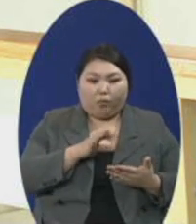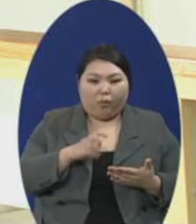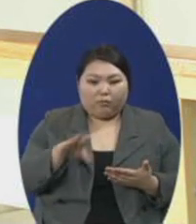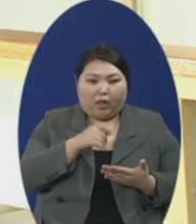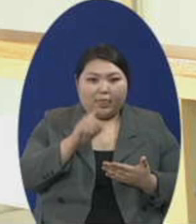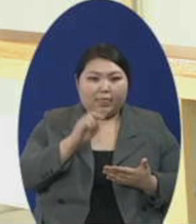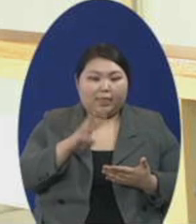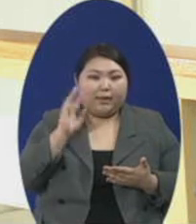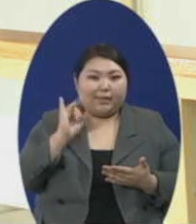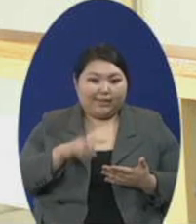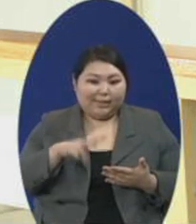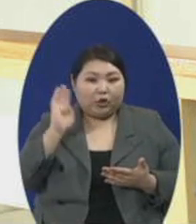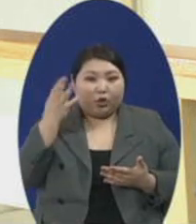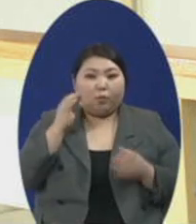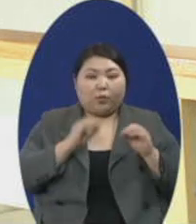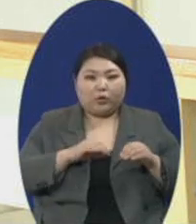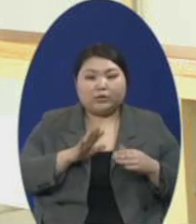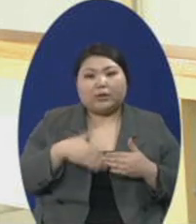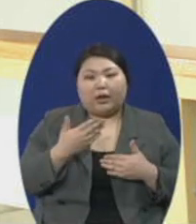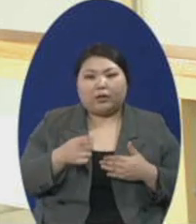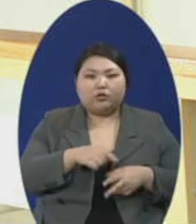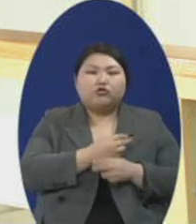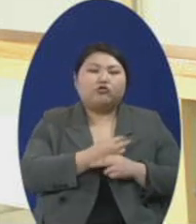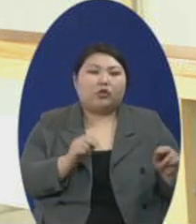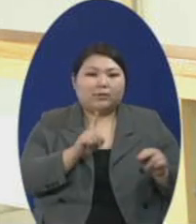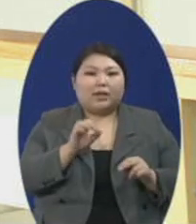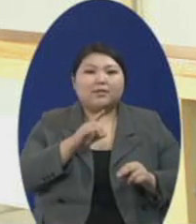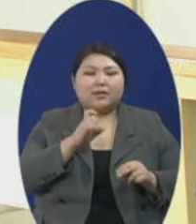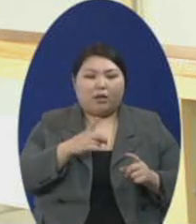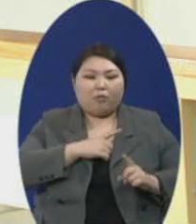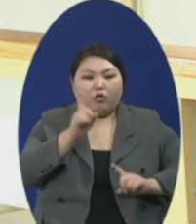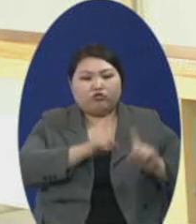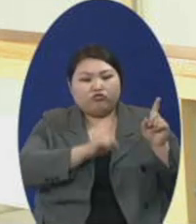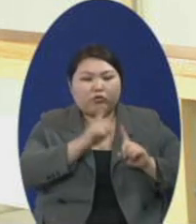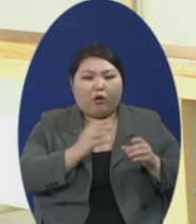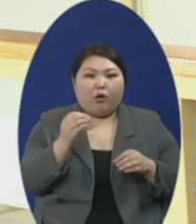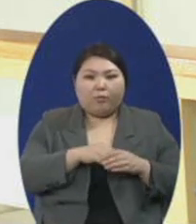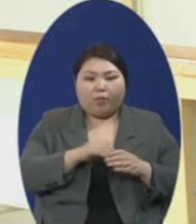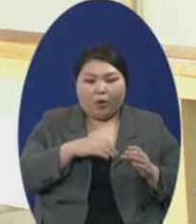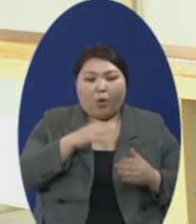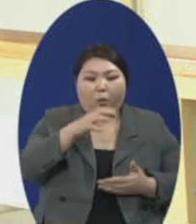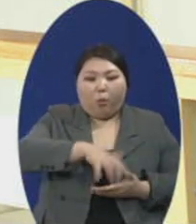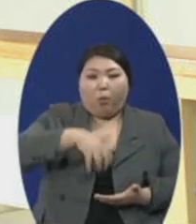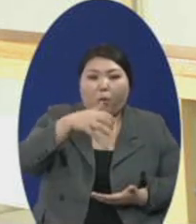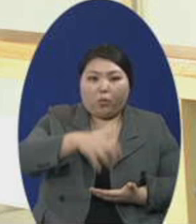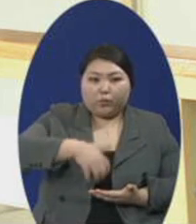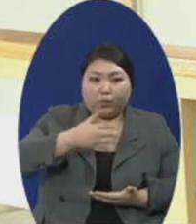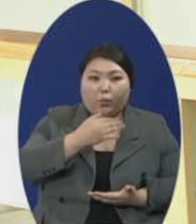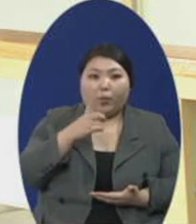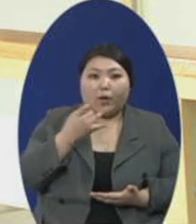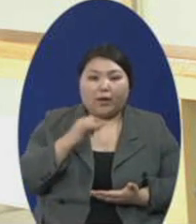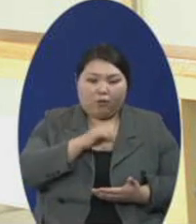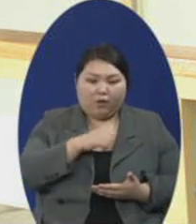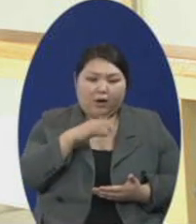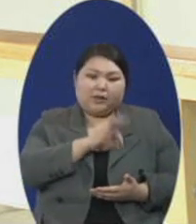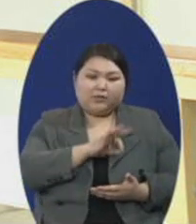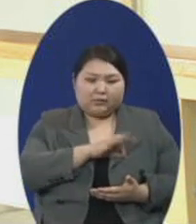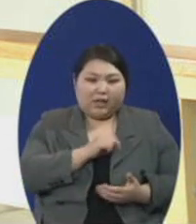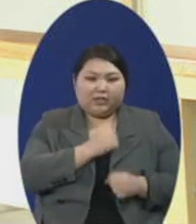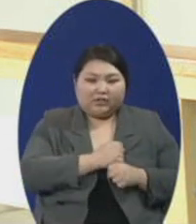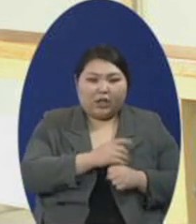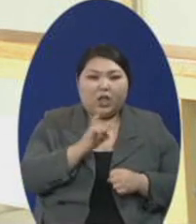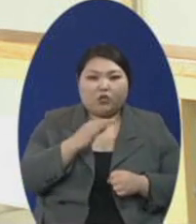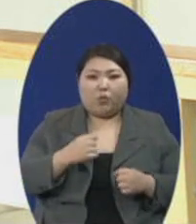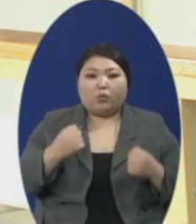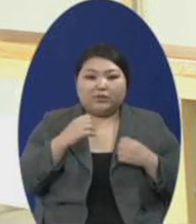дараа бол энийг чөлөөтэй яг зах зээлийн өрсөлдөөнд нь оруулах уурхаа өөрөө ашигтай ажилтдаг эрчим хүчний салбар өөрөө ашигтай ажилтдаг энэ